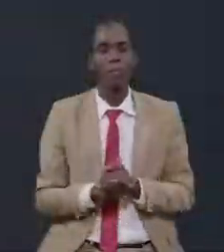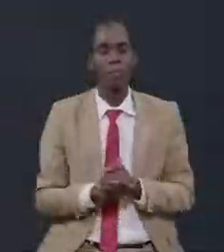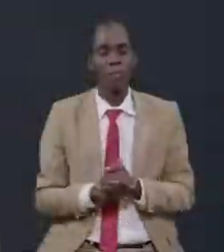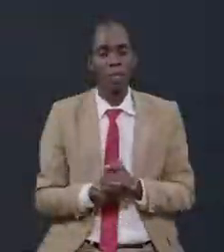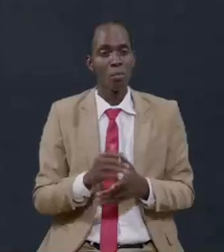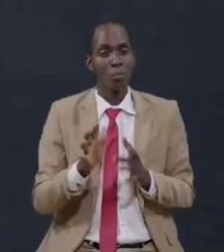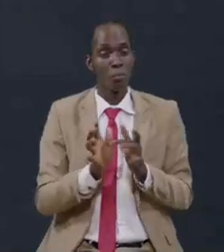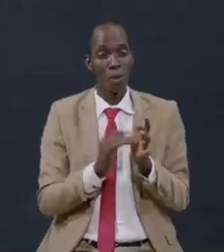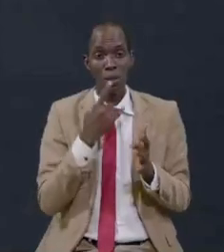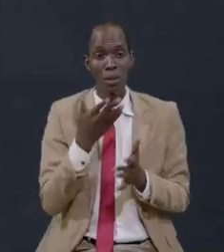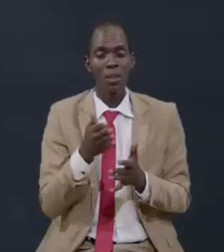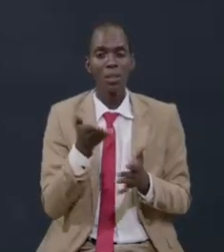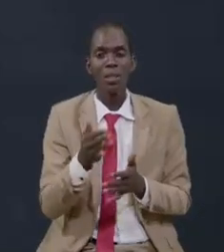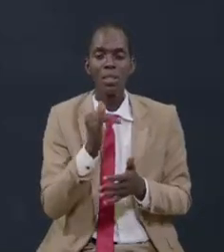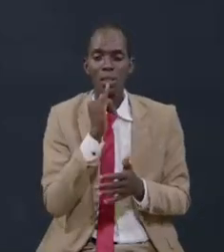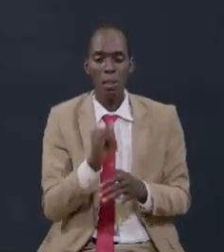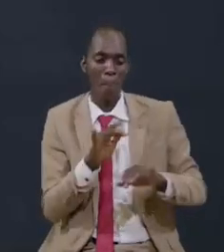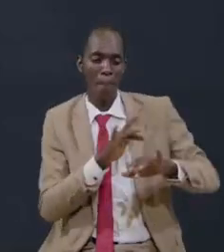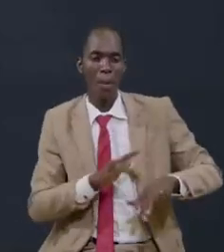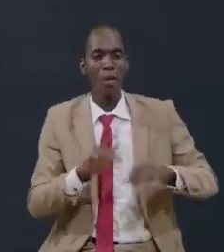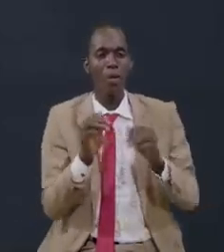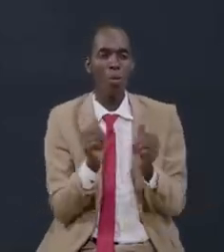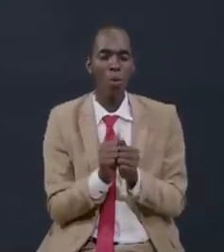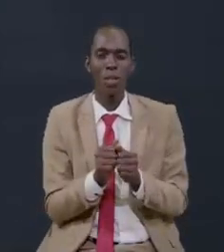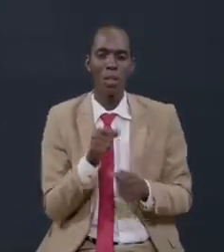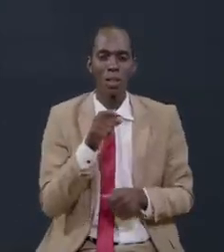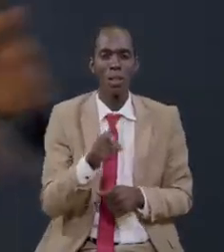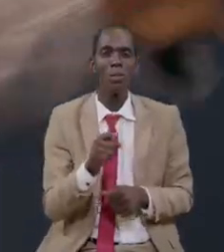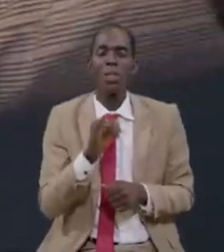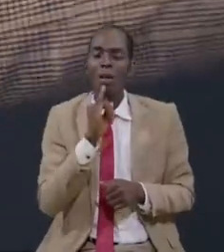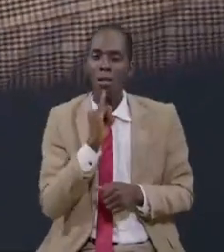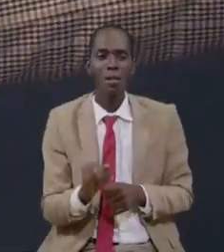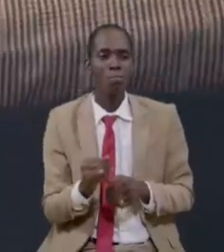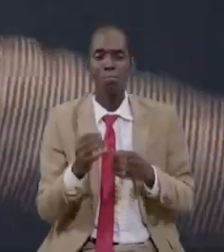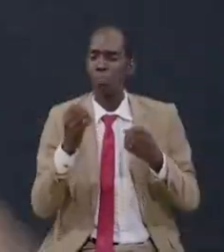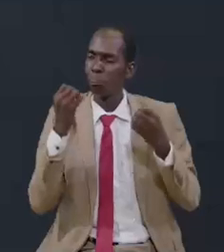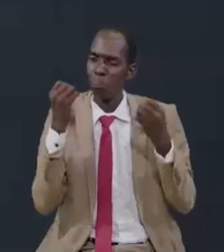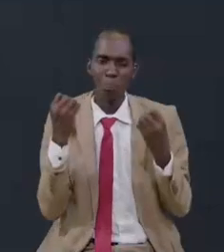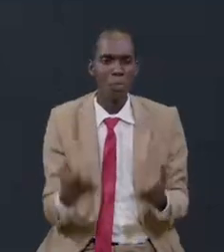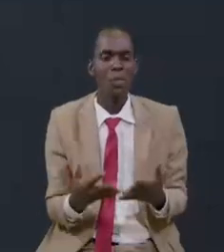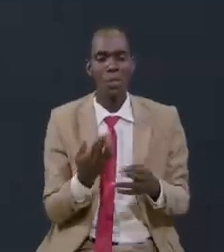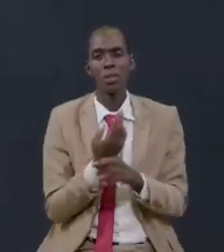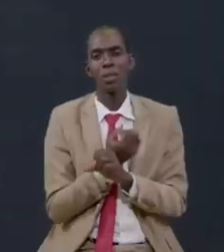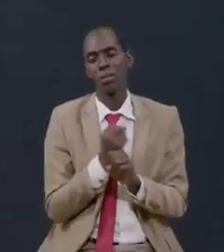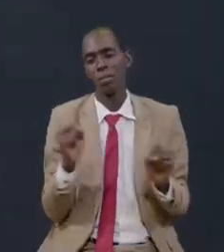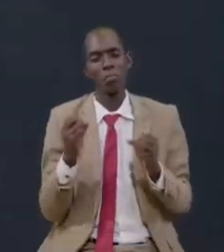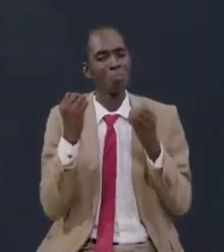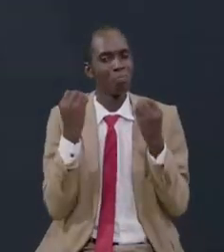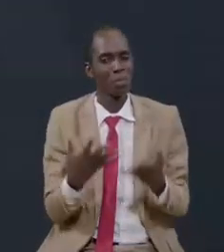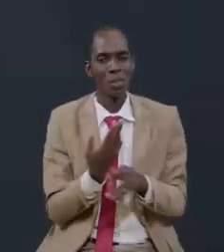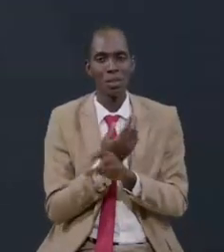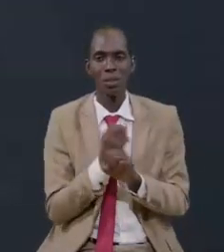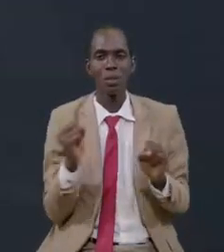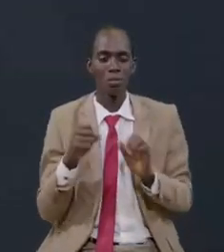Et car la miséricorde est auprès de l'Éternel et la rédemption est auprès de lui en abondance.